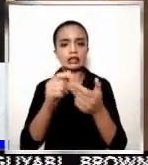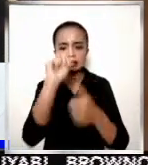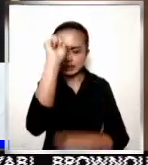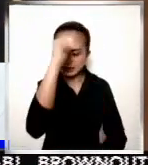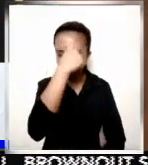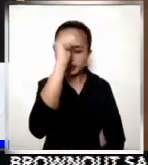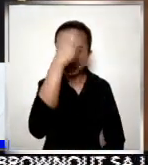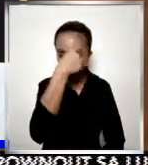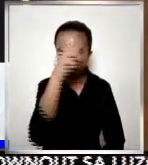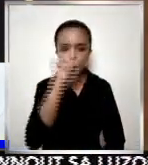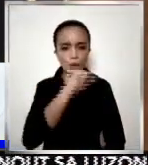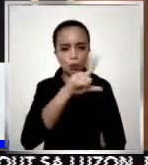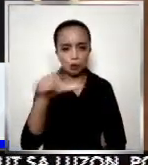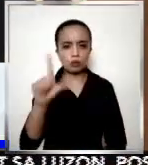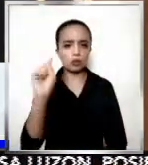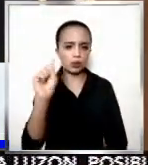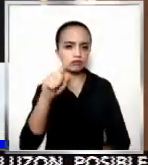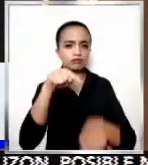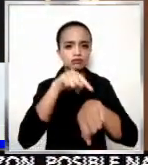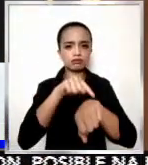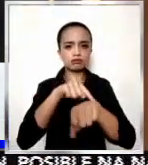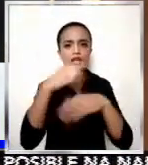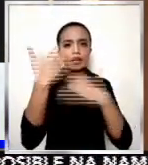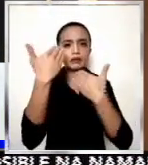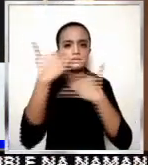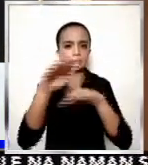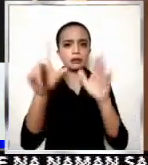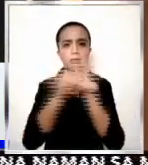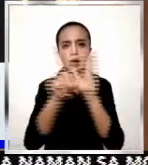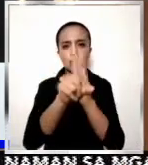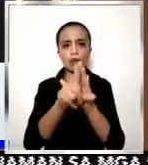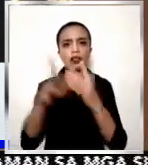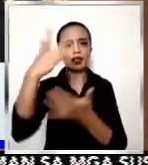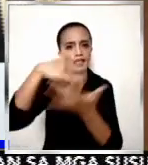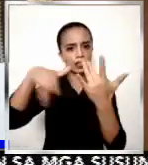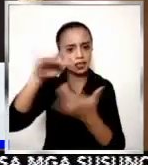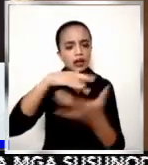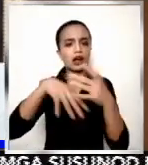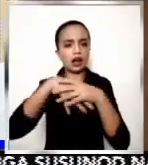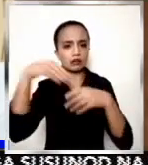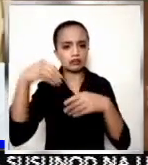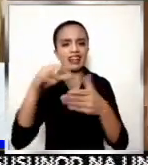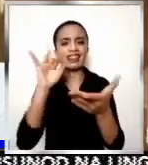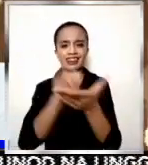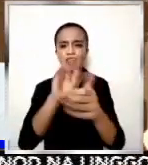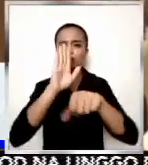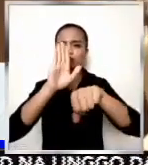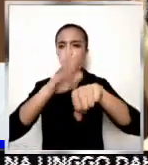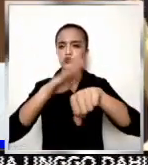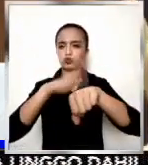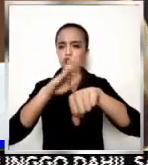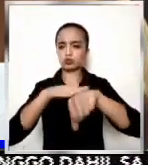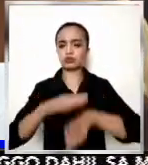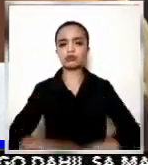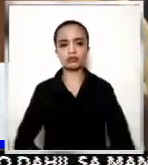po, ito po ay isang pabala. So sa ngayon po,